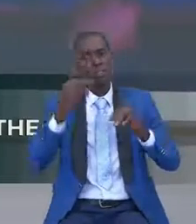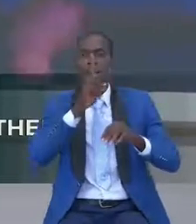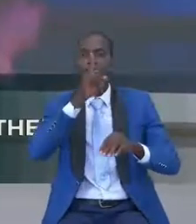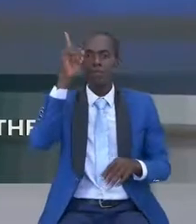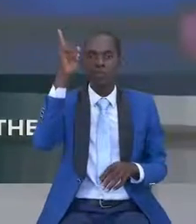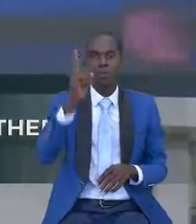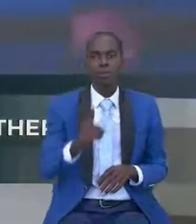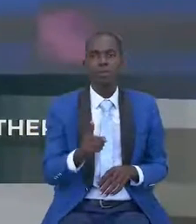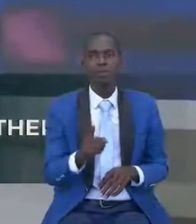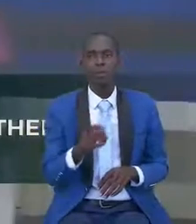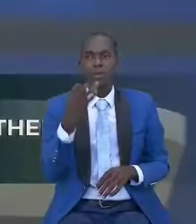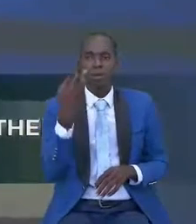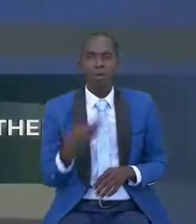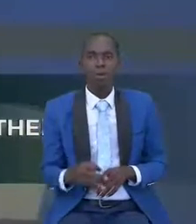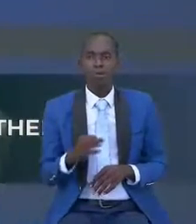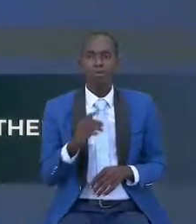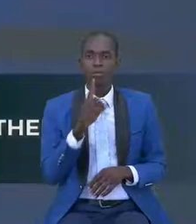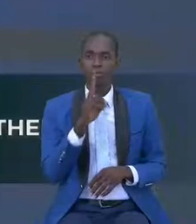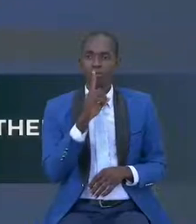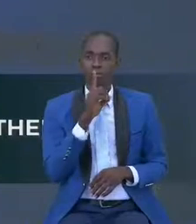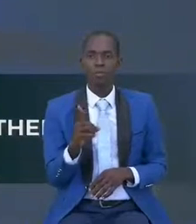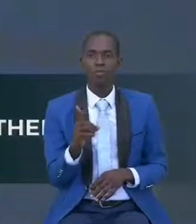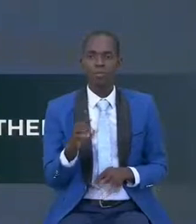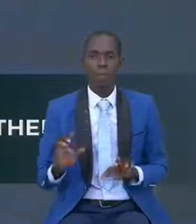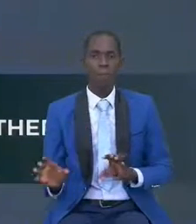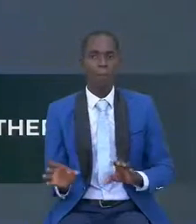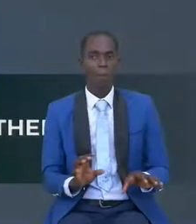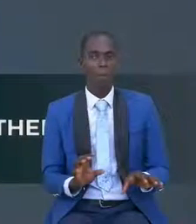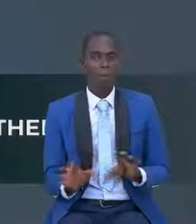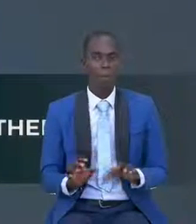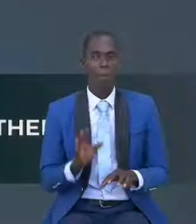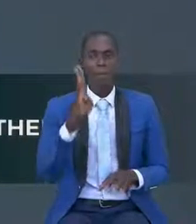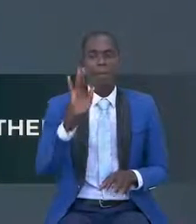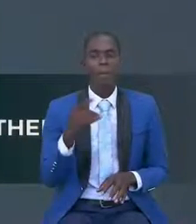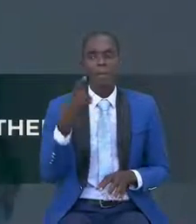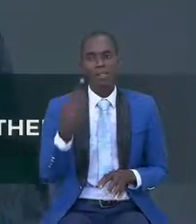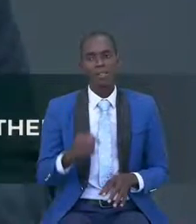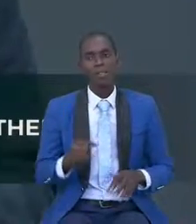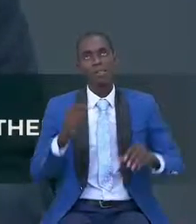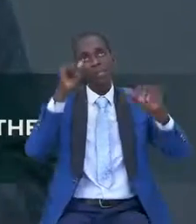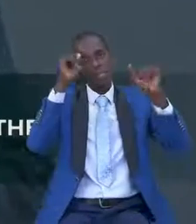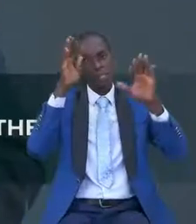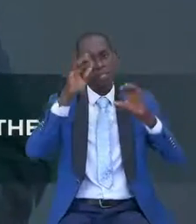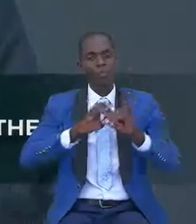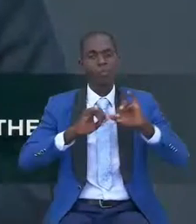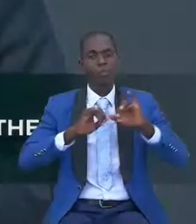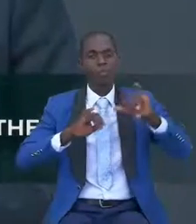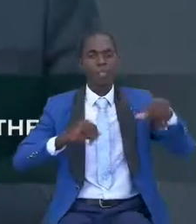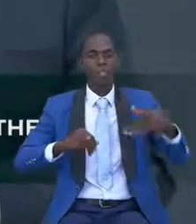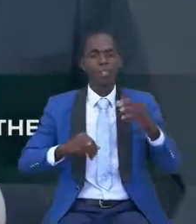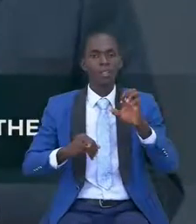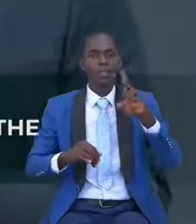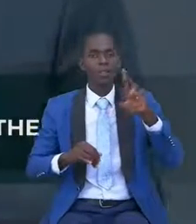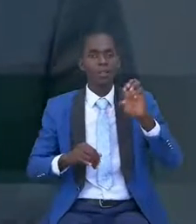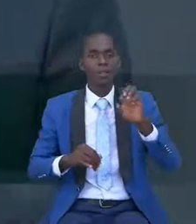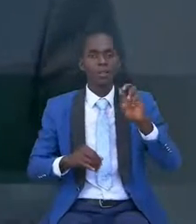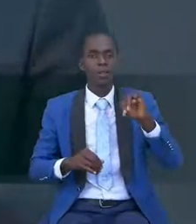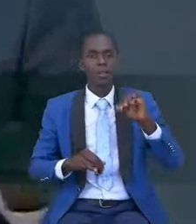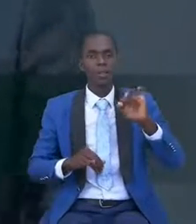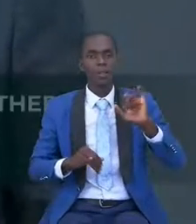de l'accomplissement défini par le Père. Jérémie, chapitre